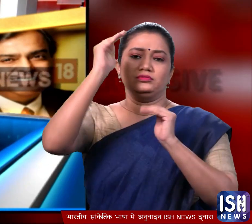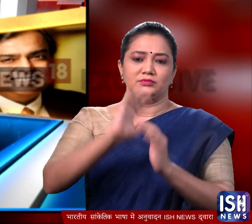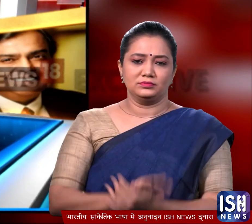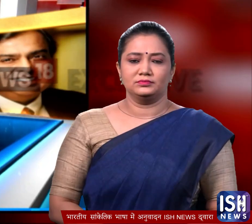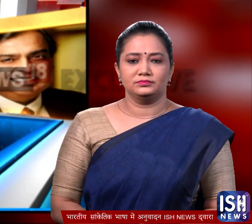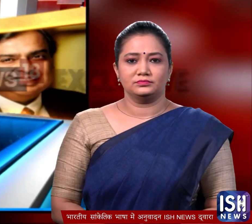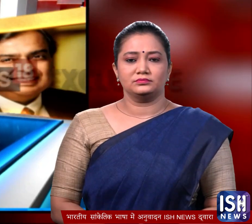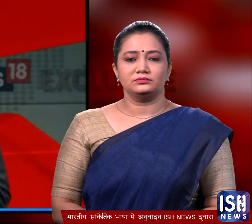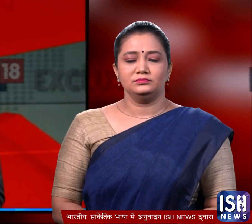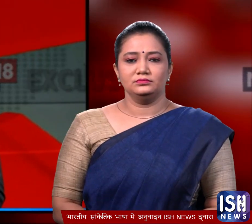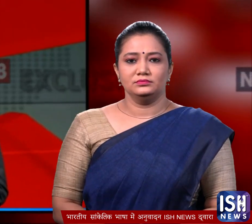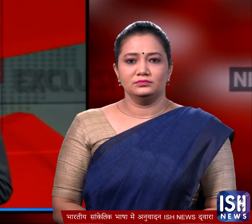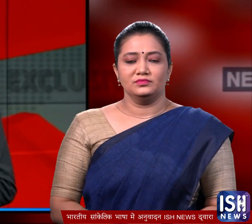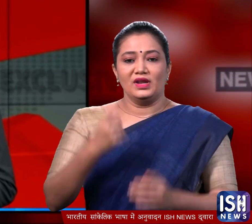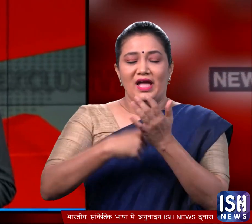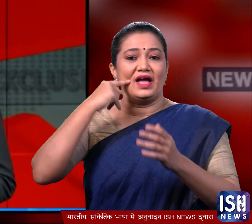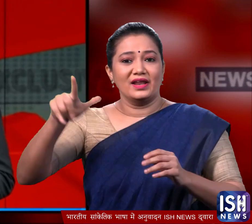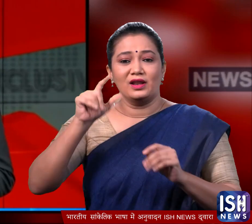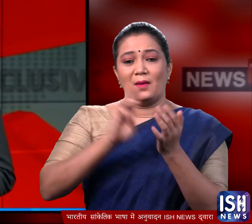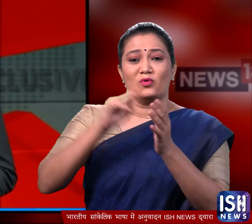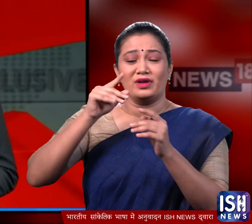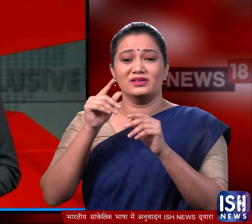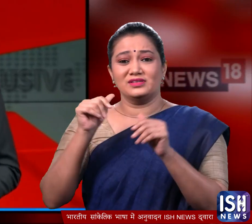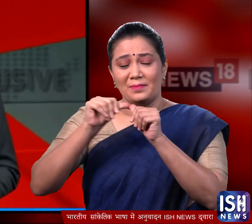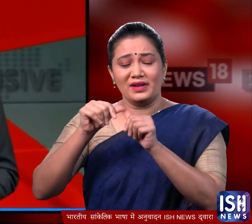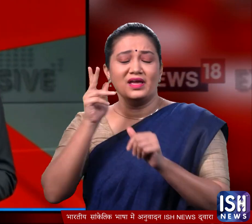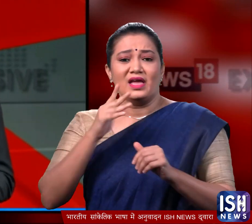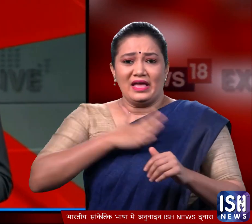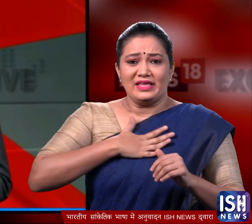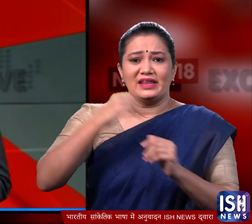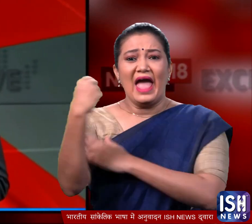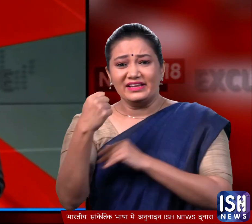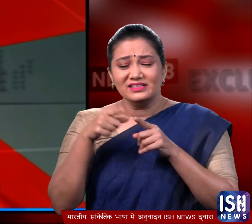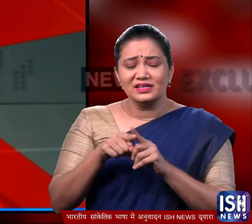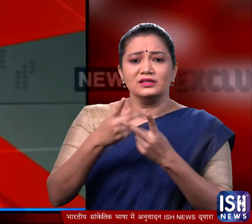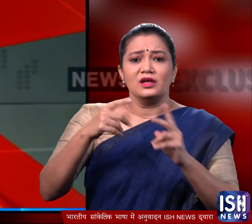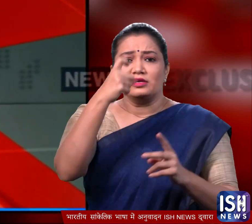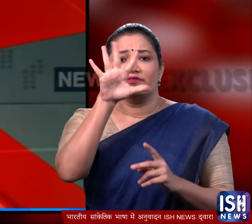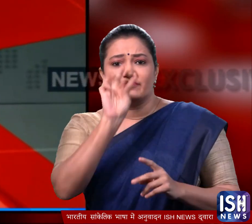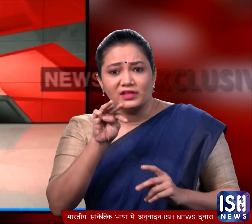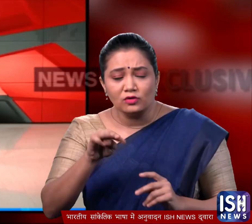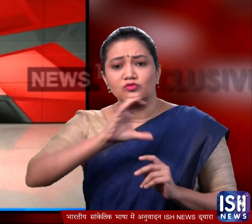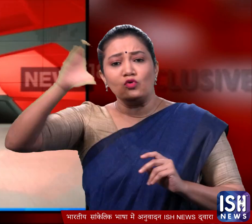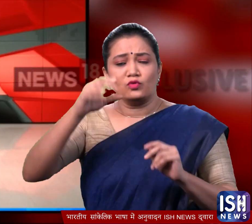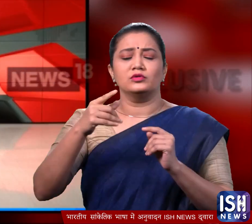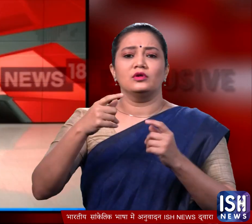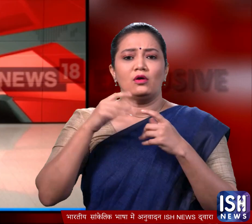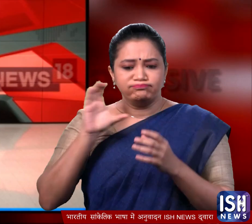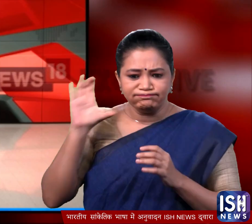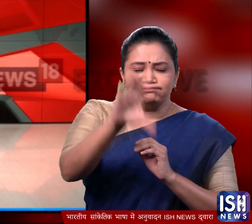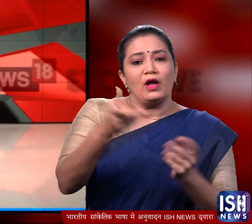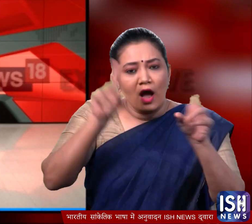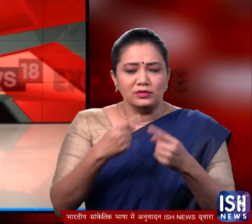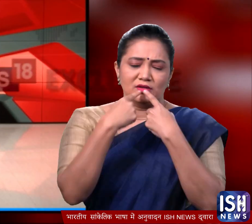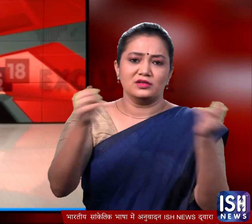लगा। रिलायंस इंडस्ट्रीज लिमिटेड के चेयरमैन मुकेश अंबानी ने ग्रीन एनर्जी से जुड़ी पहल कर 75,000 करोड़ के निवेश की